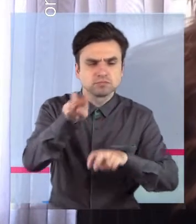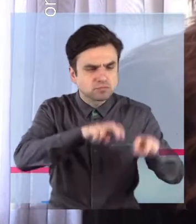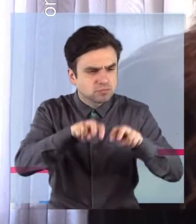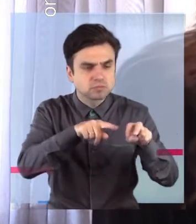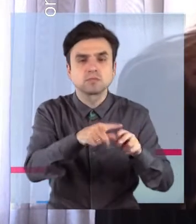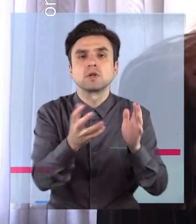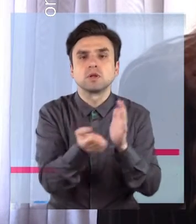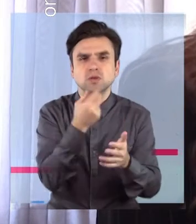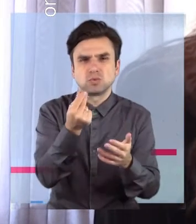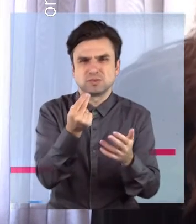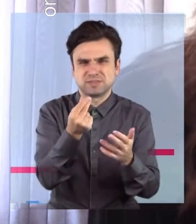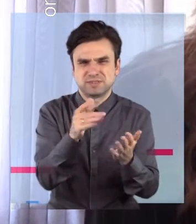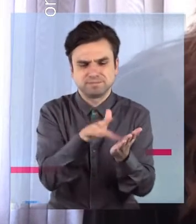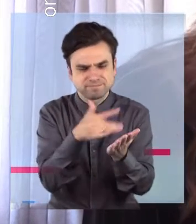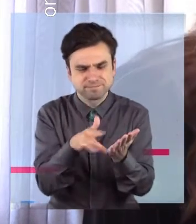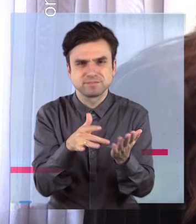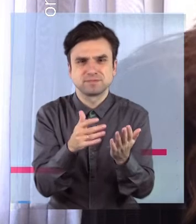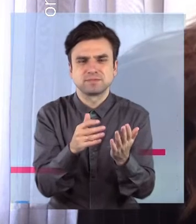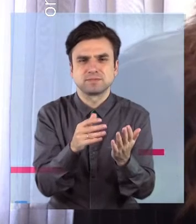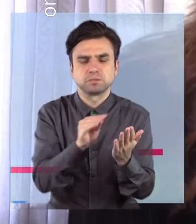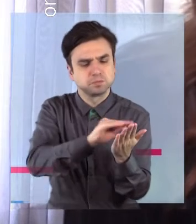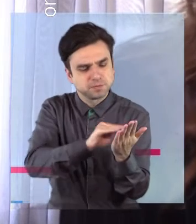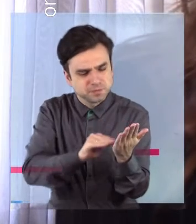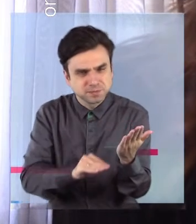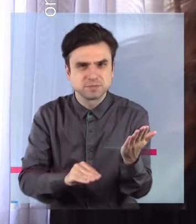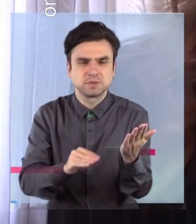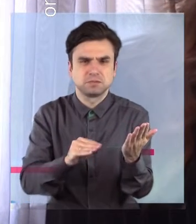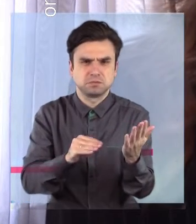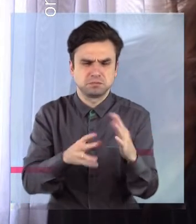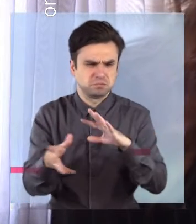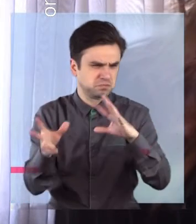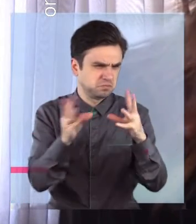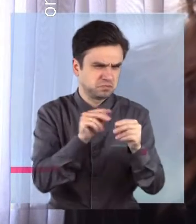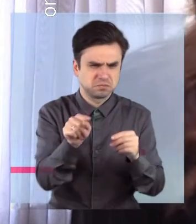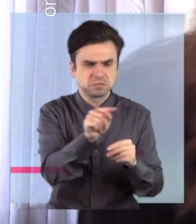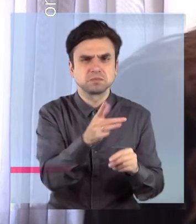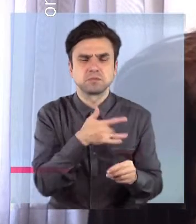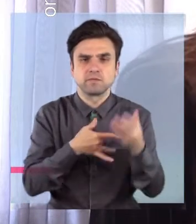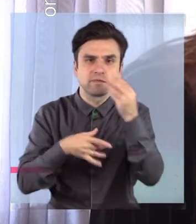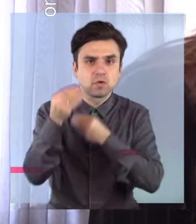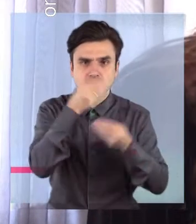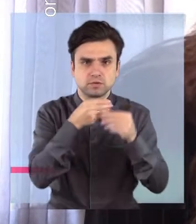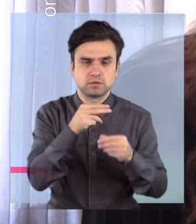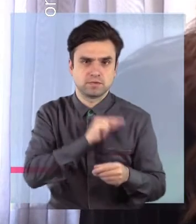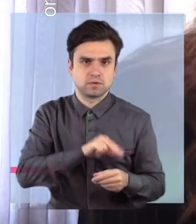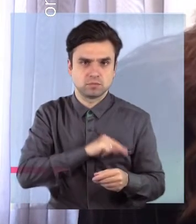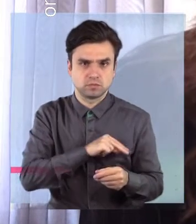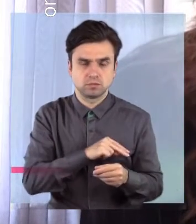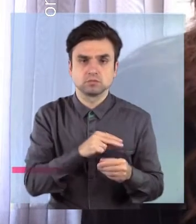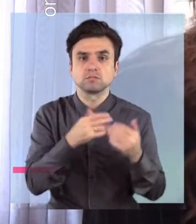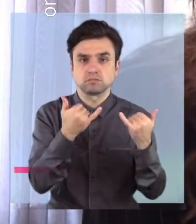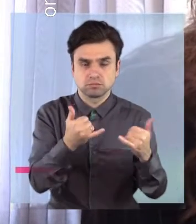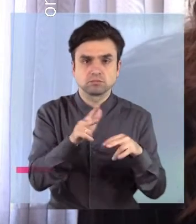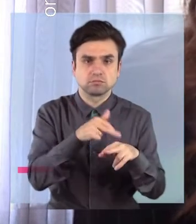на незаконну діяльність даних АЗС. На теперішній час подано клопотання